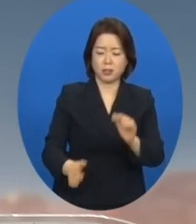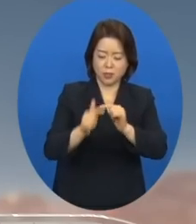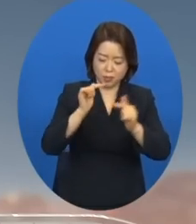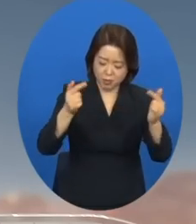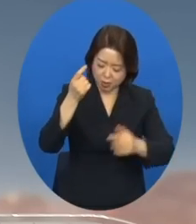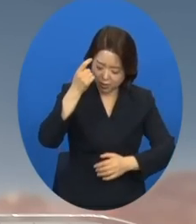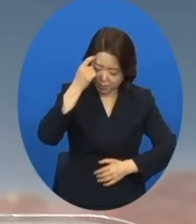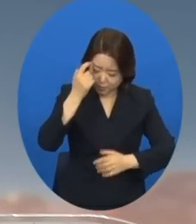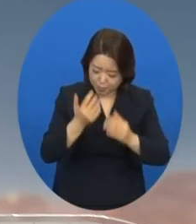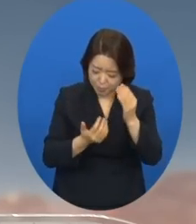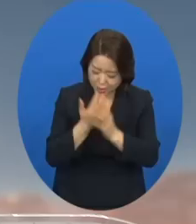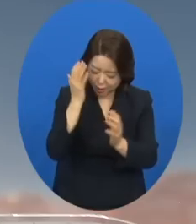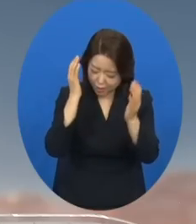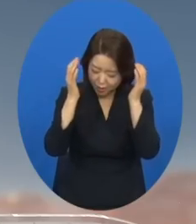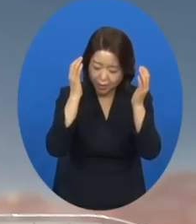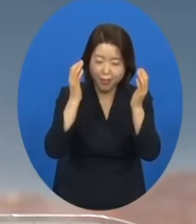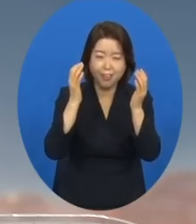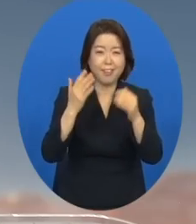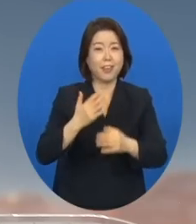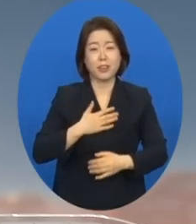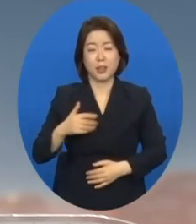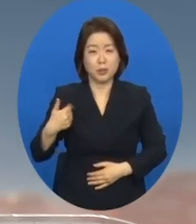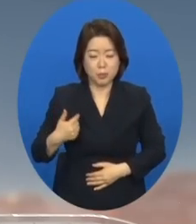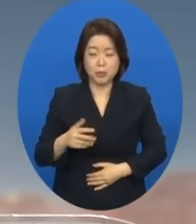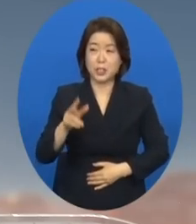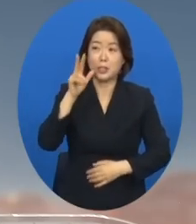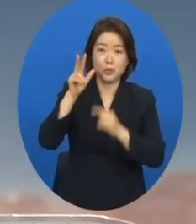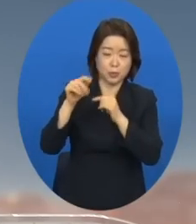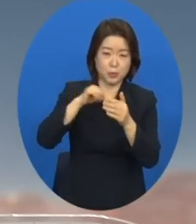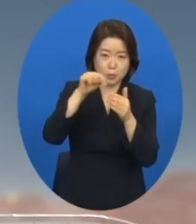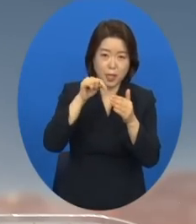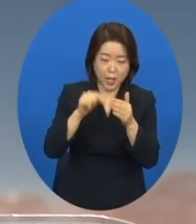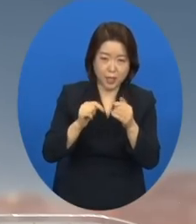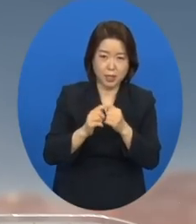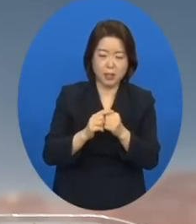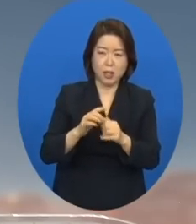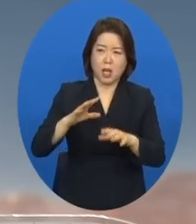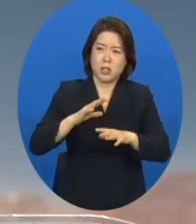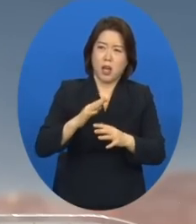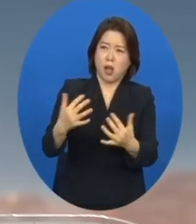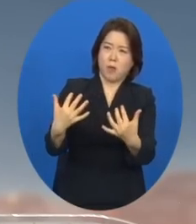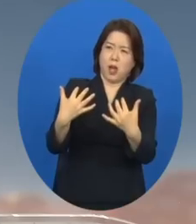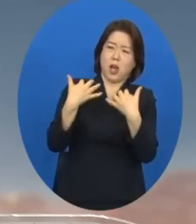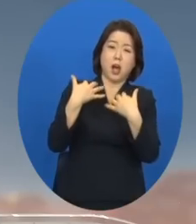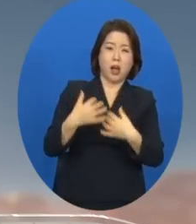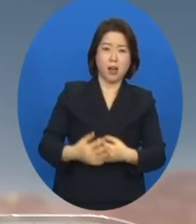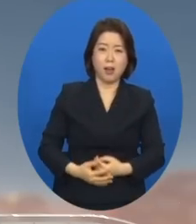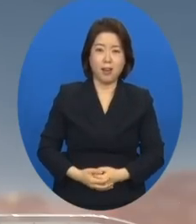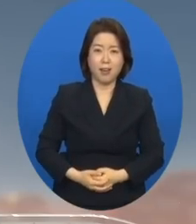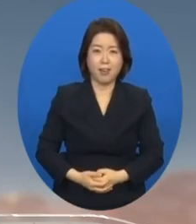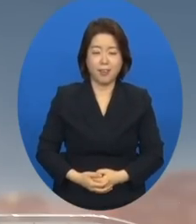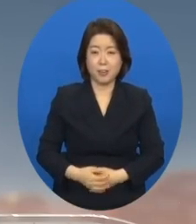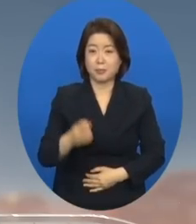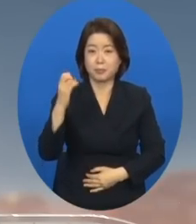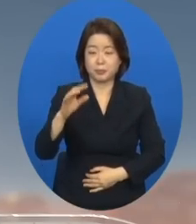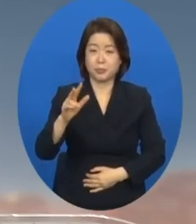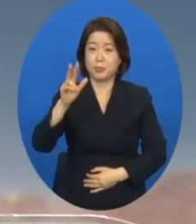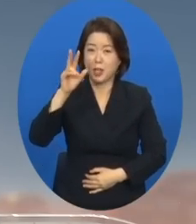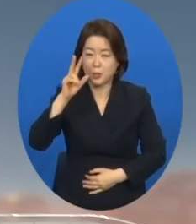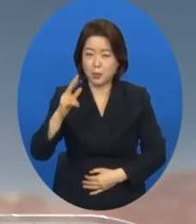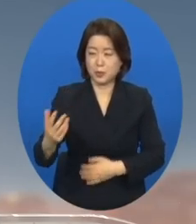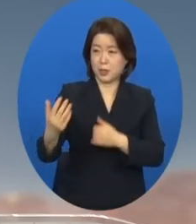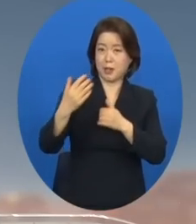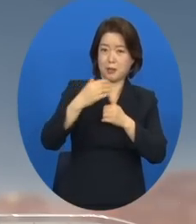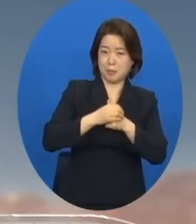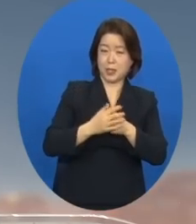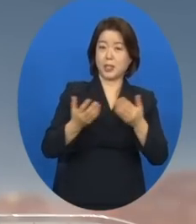생각들 속에서 나도 모르게 여호수 안에 두려움에 확 밀려오게 된 것입니다 또한 여호수아가 맡게 된